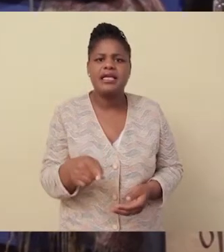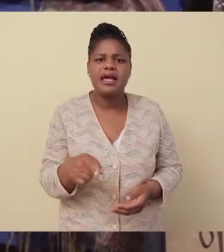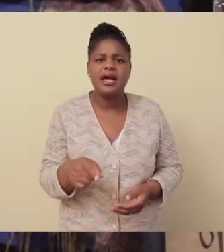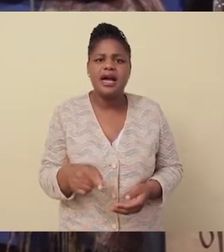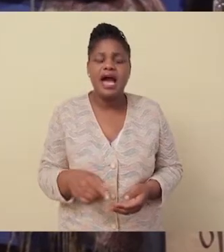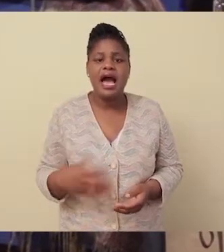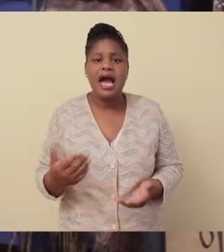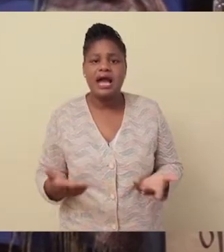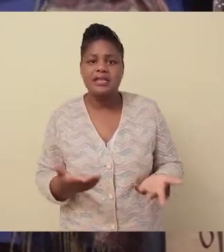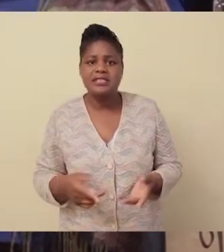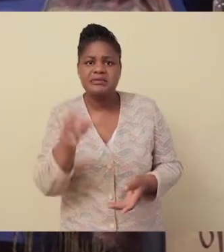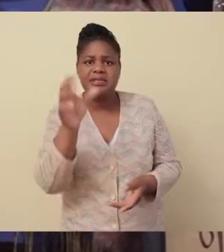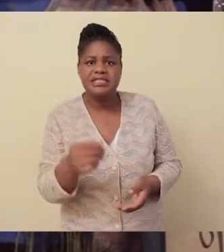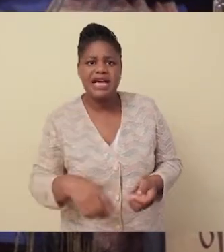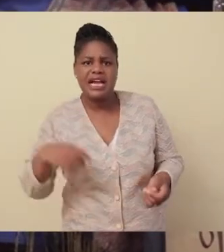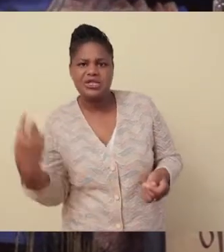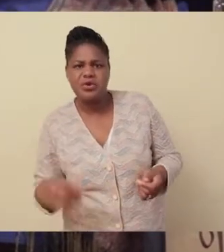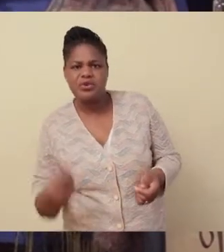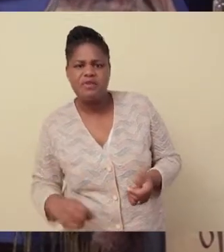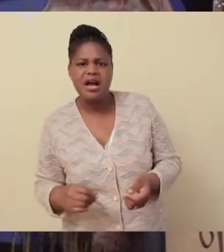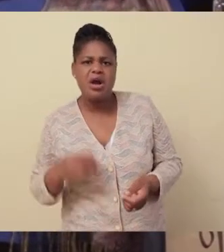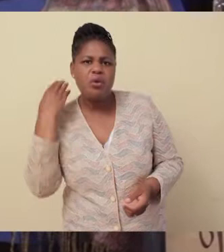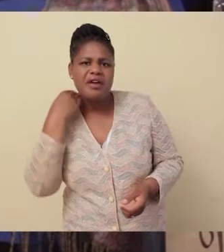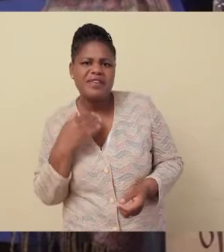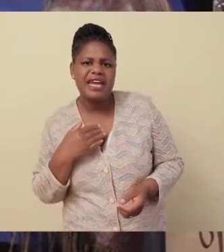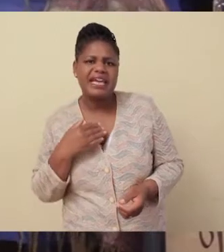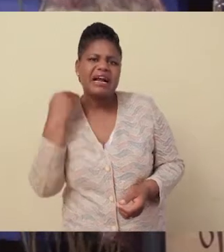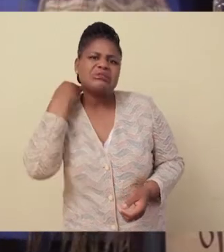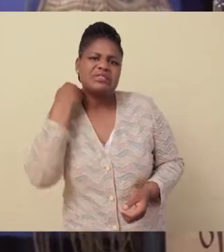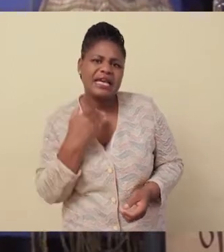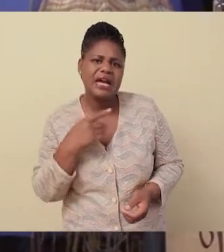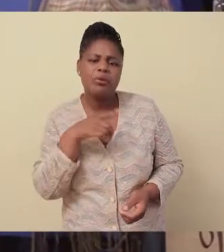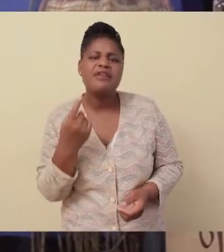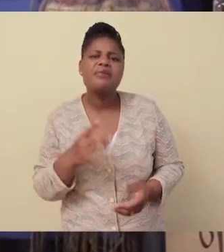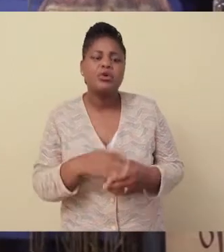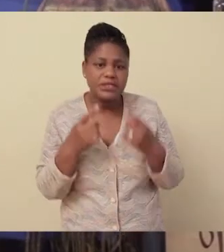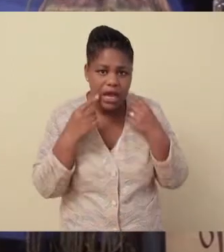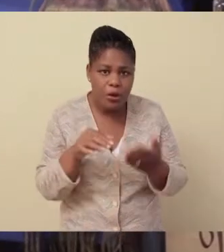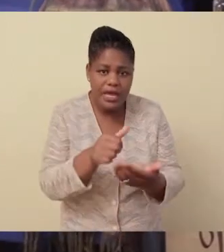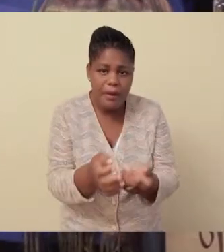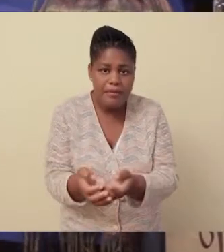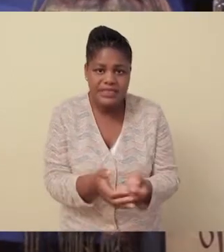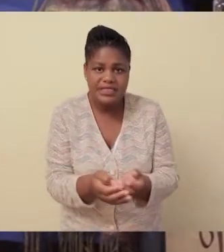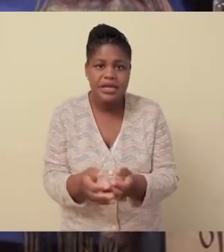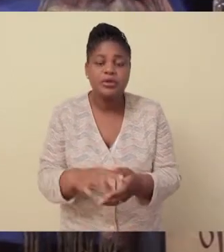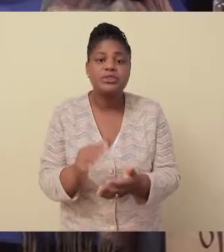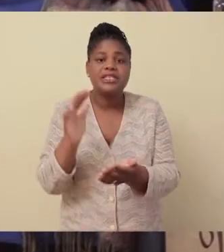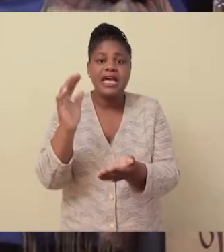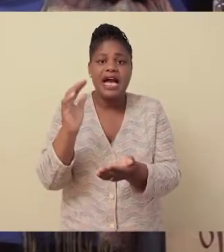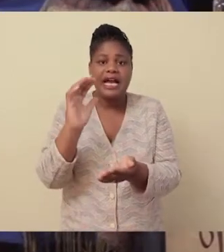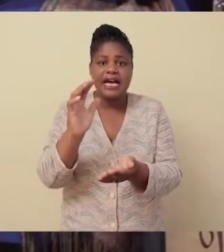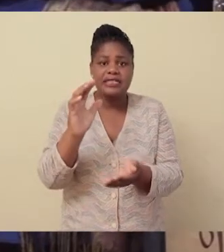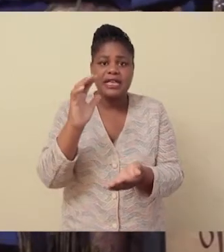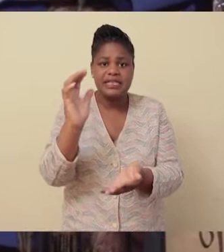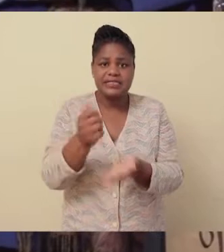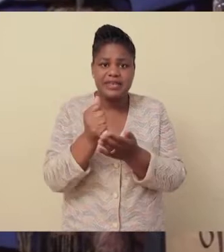akanangira murume mukadzi wake nekuda kwekuti angawana message. Yanga ichibva kune munhu anenge akasevhewa mubhuku rake mumameseji